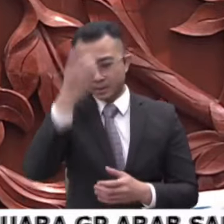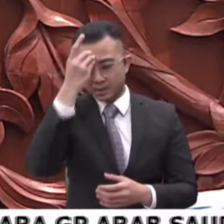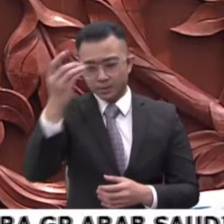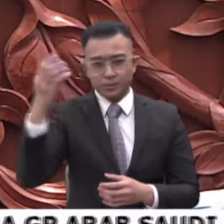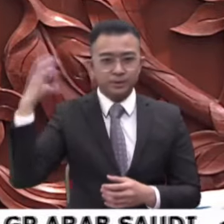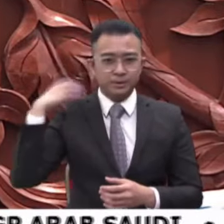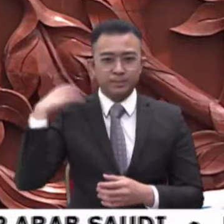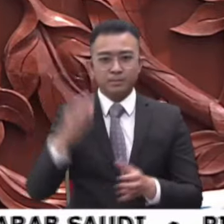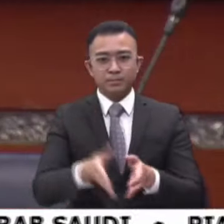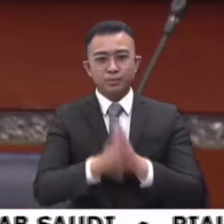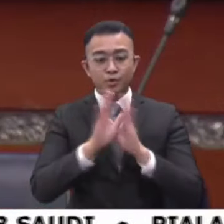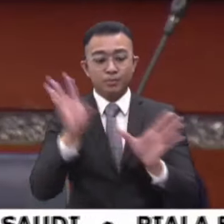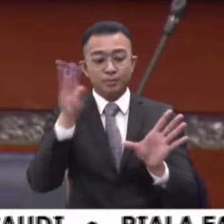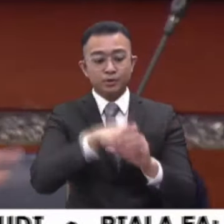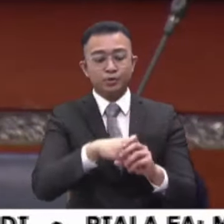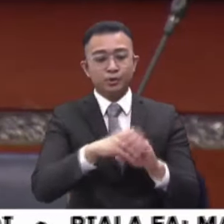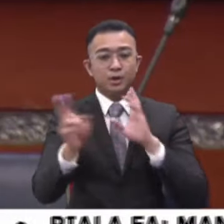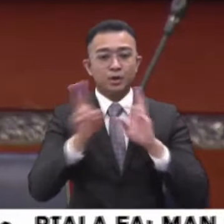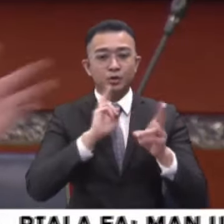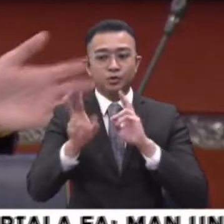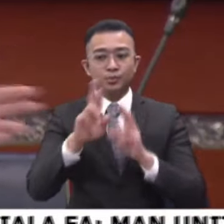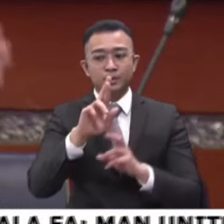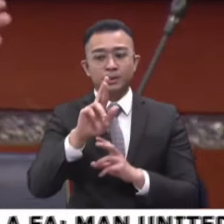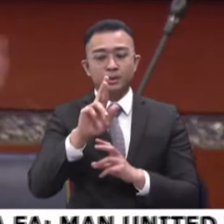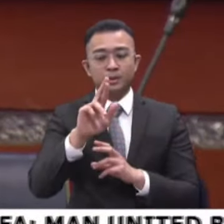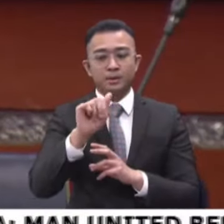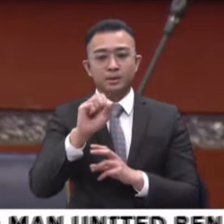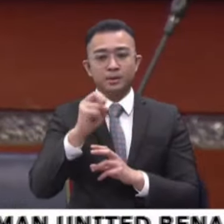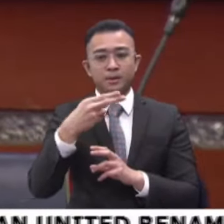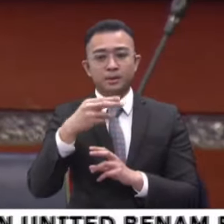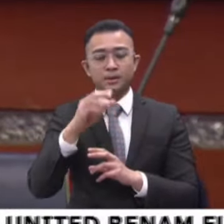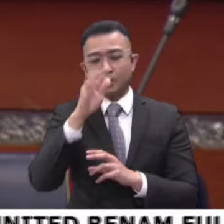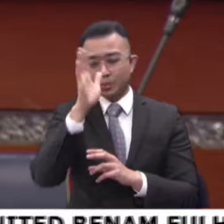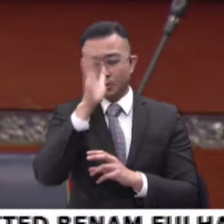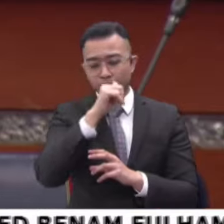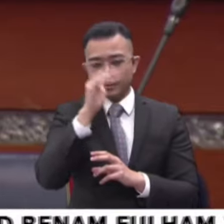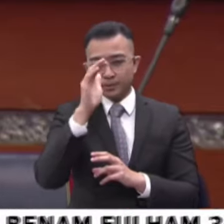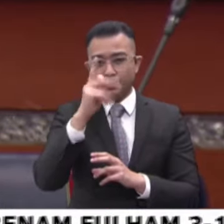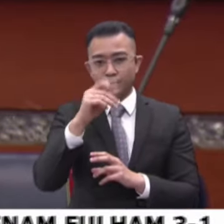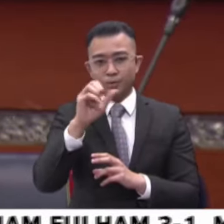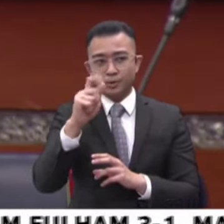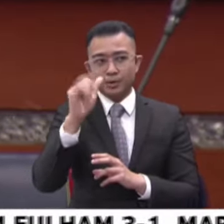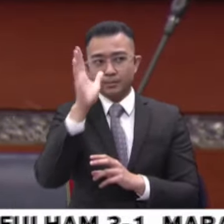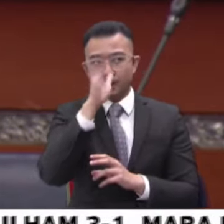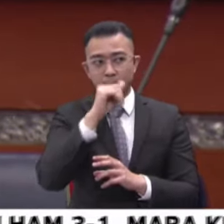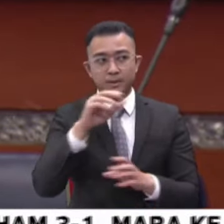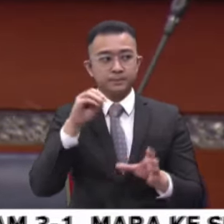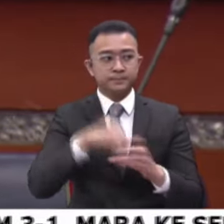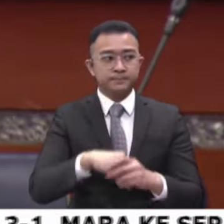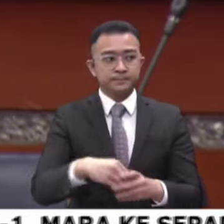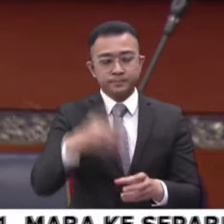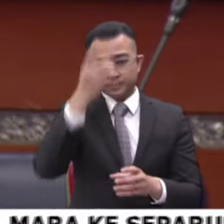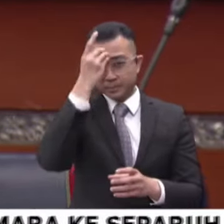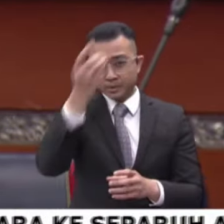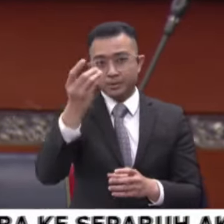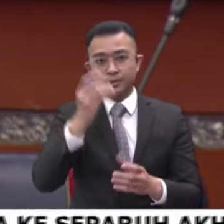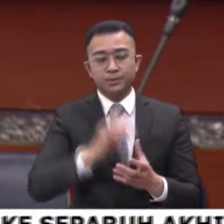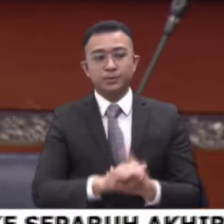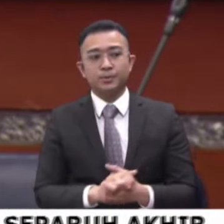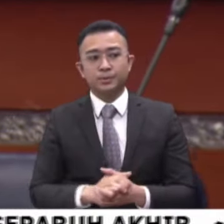pengerusi saya mohon masukkan ucapan dalam eh ucapan Kota Melaka dalam ucapan saya. Datuk Pengerusi